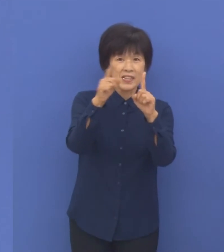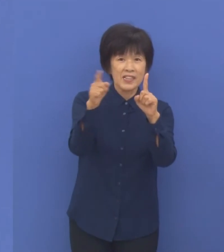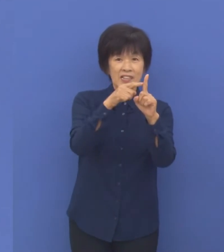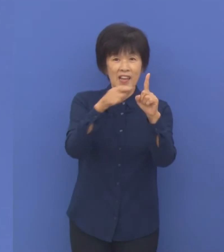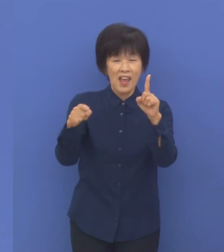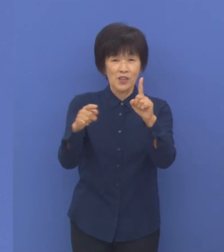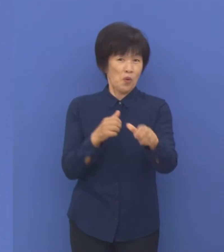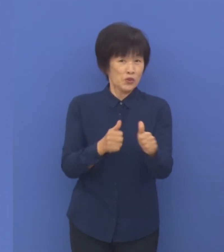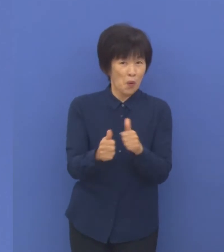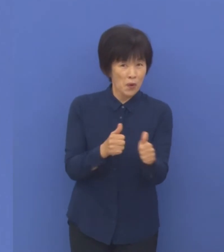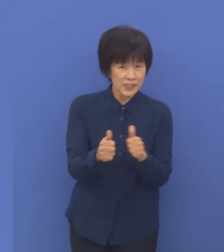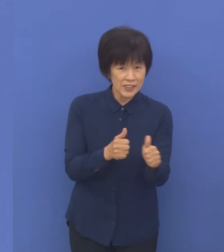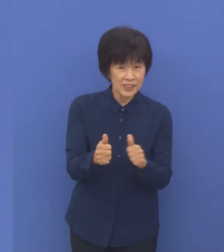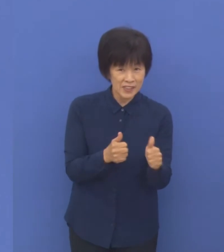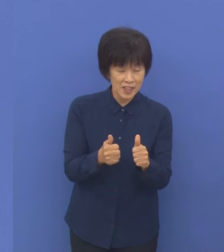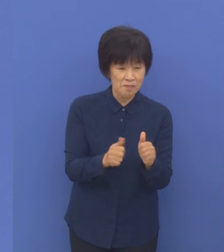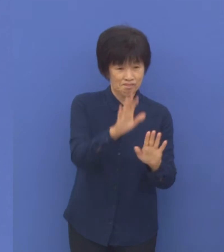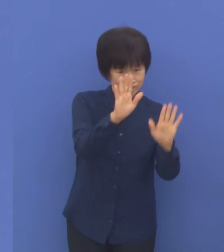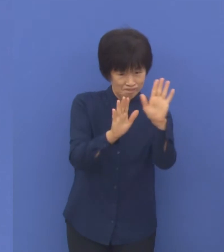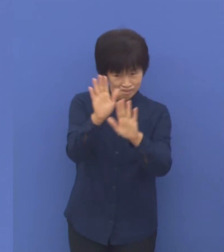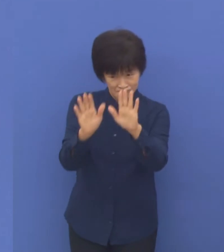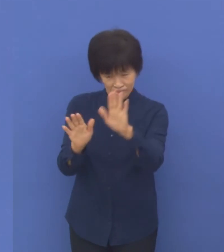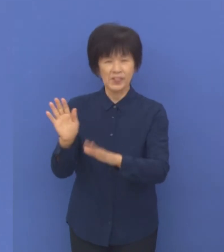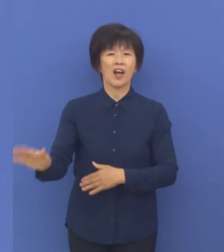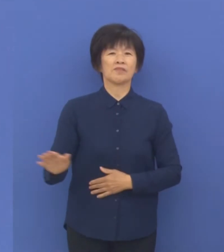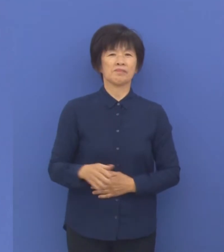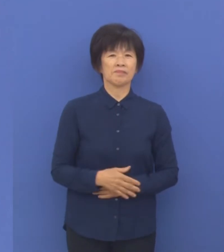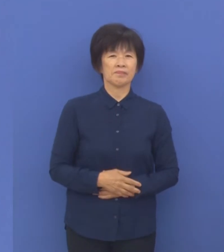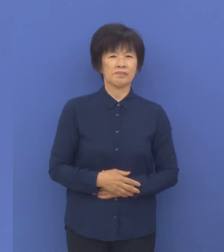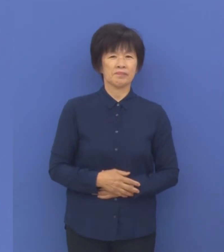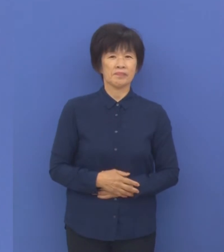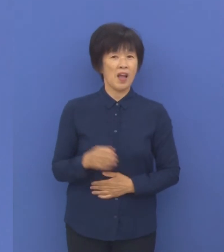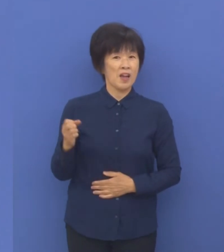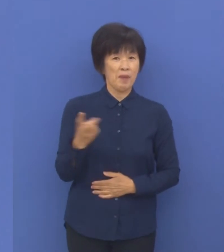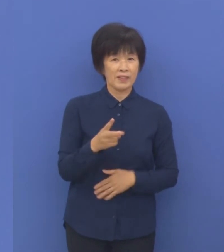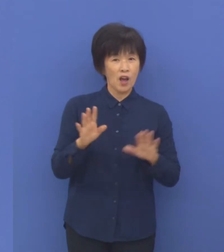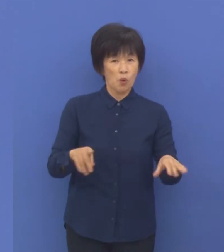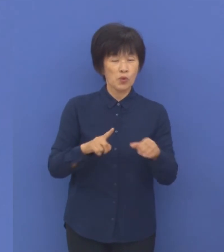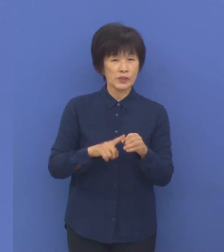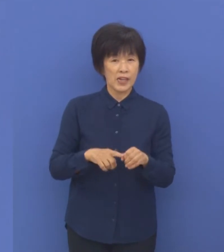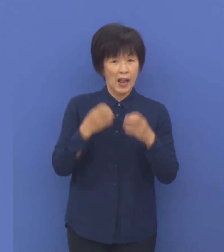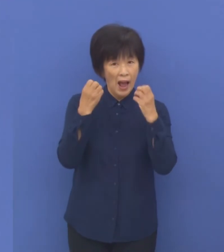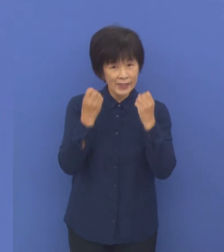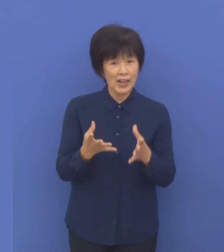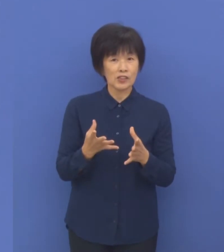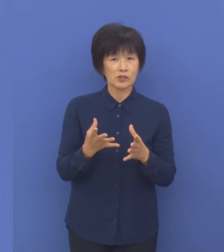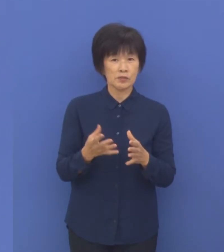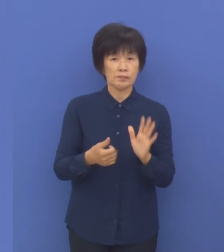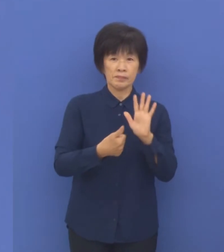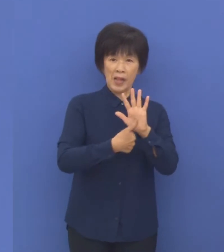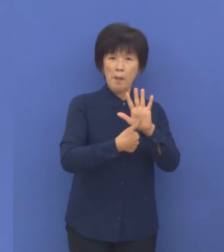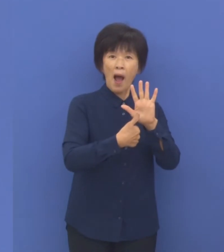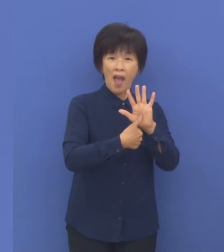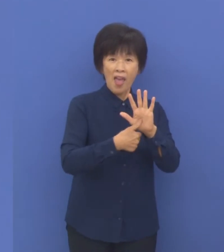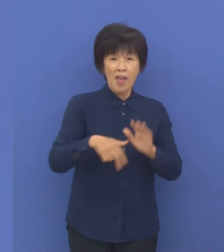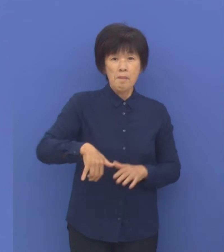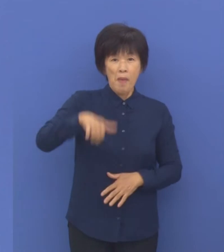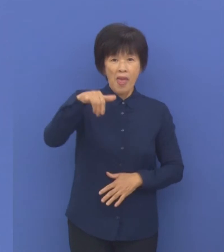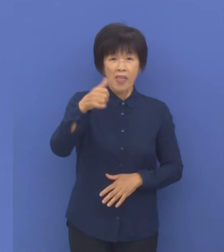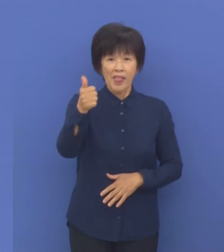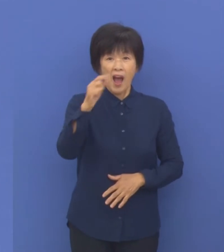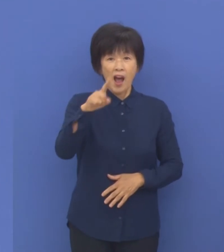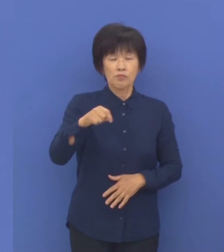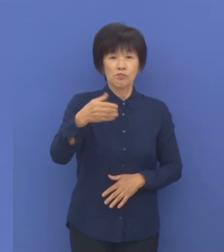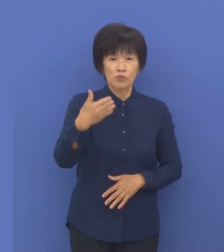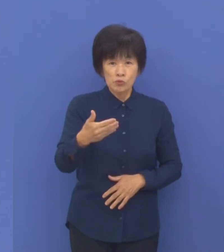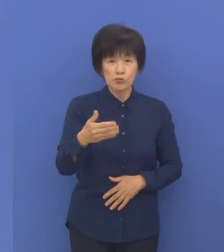各競技で熱戦が繰り広げられますまた今年から新たに家タンクを新設し